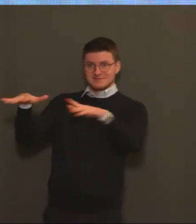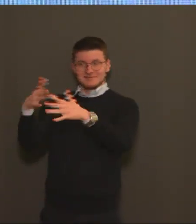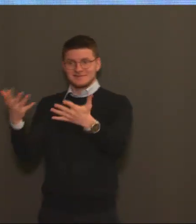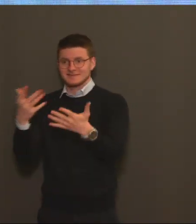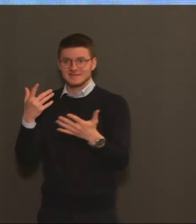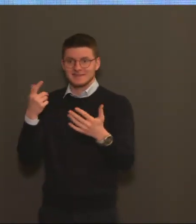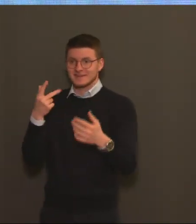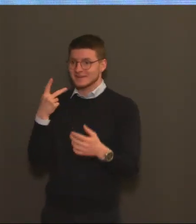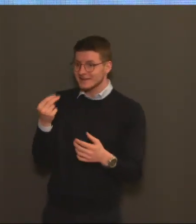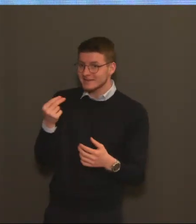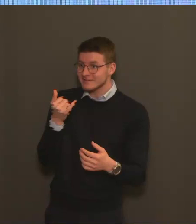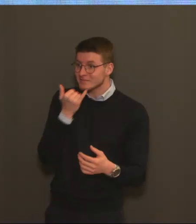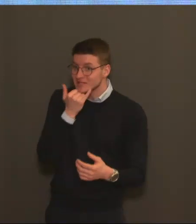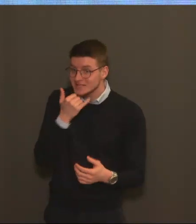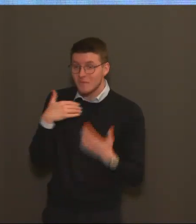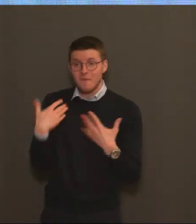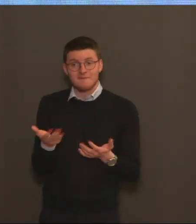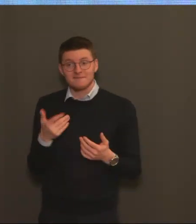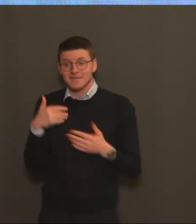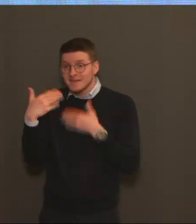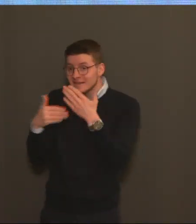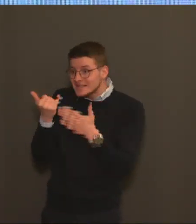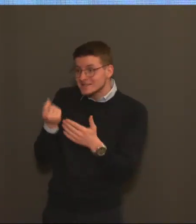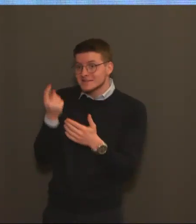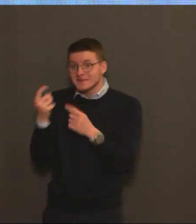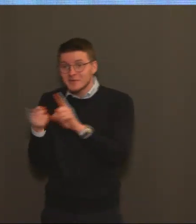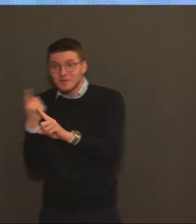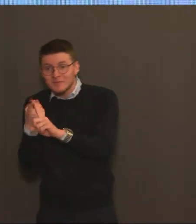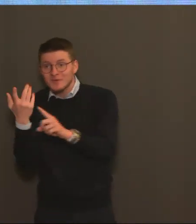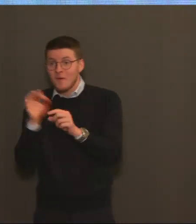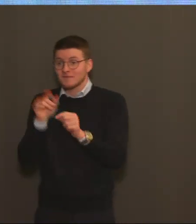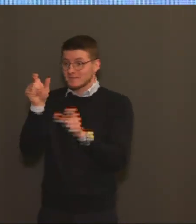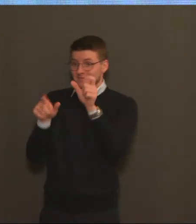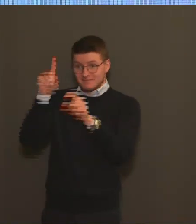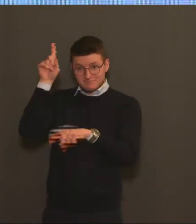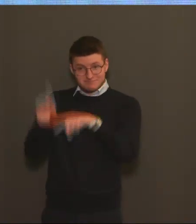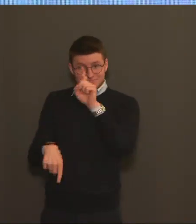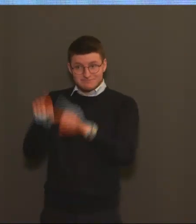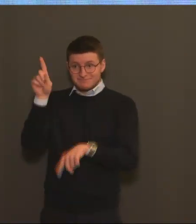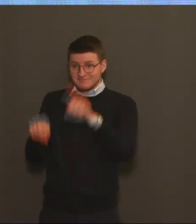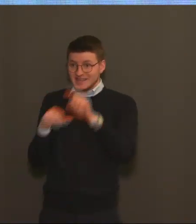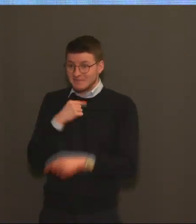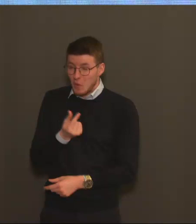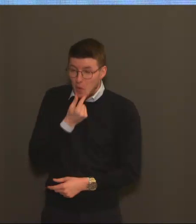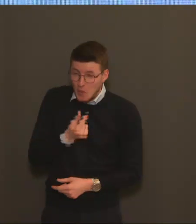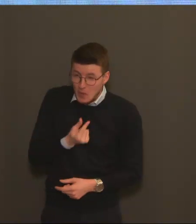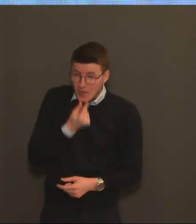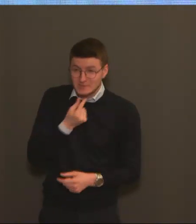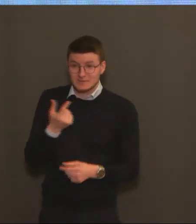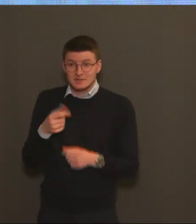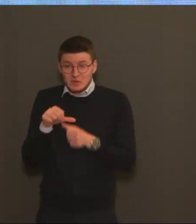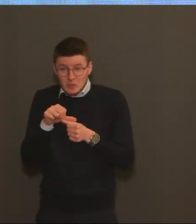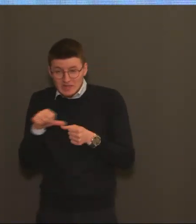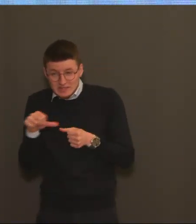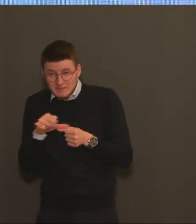toediening. De mensen die het vaccin krijgen zijn zeer divers en daar zitten ook hele oude, hele fragiele mensen tussen